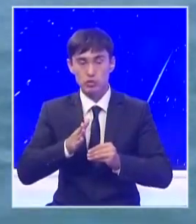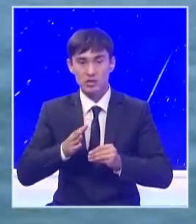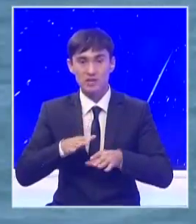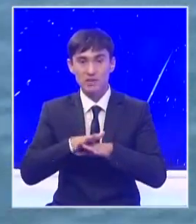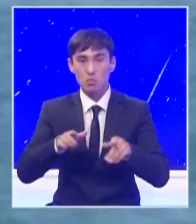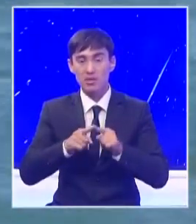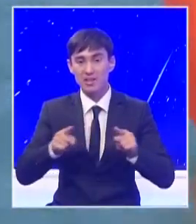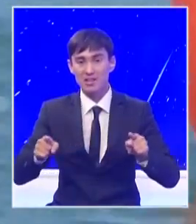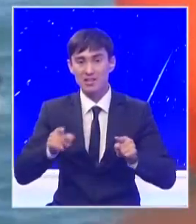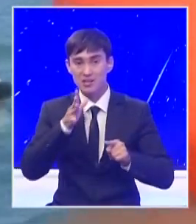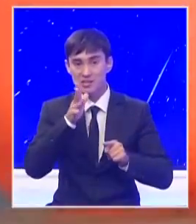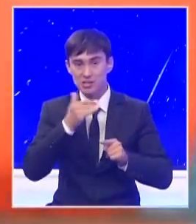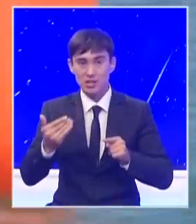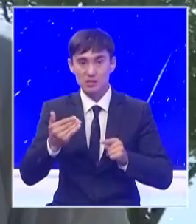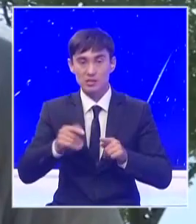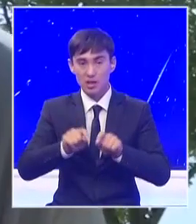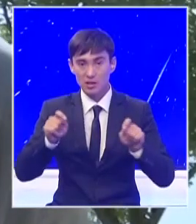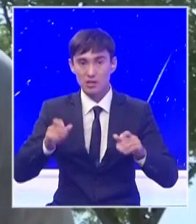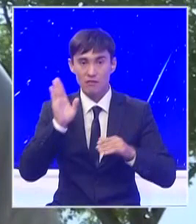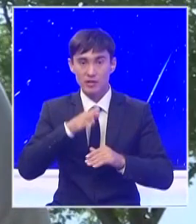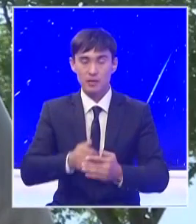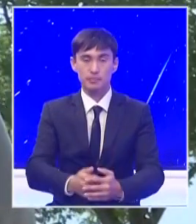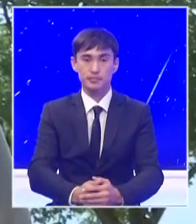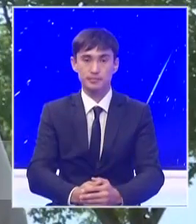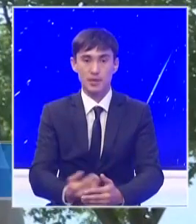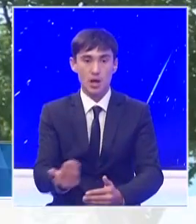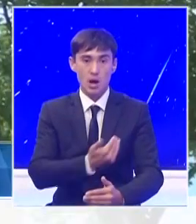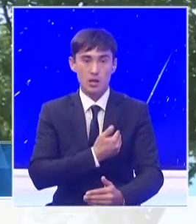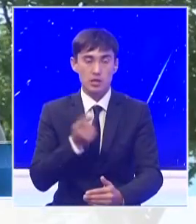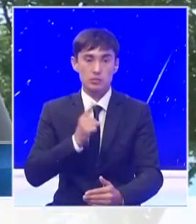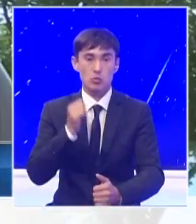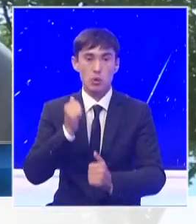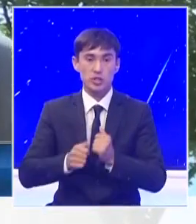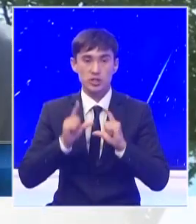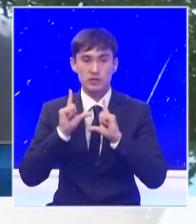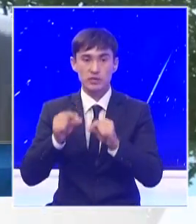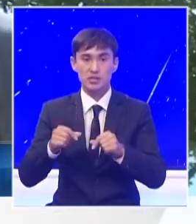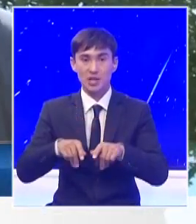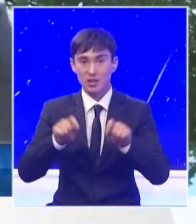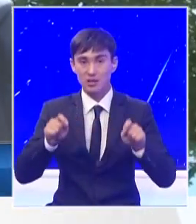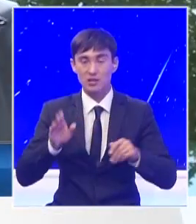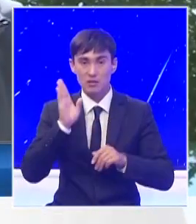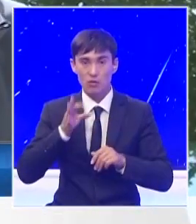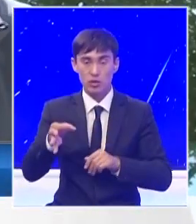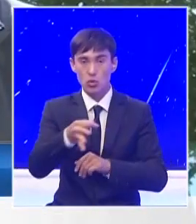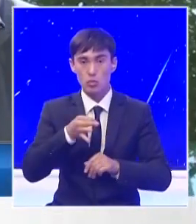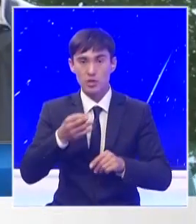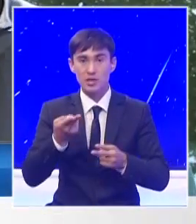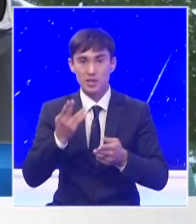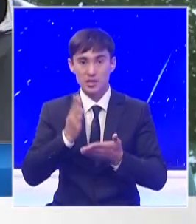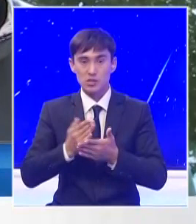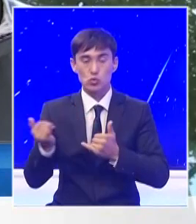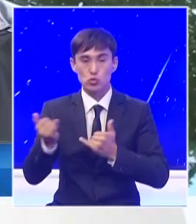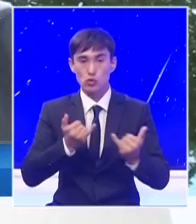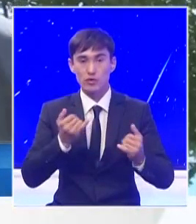заплыве на длительные дистанции на открытой воде. Хотелось бы, конечно, почаще выезжать на открытые водоемы, где есть условия, где